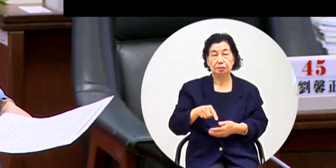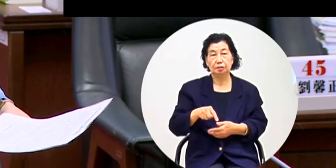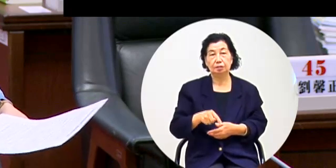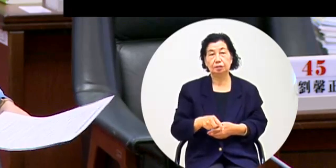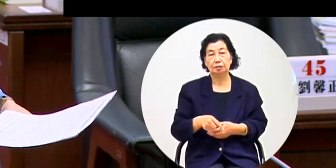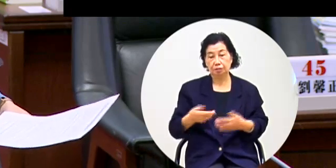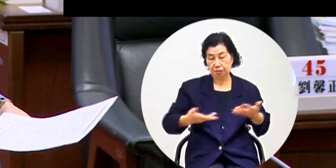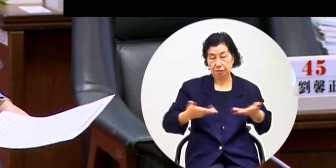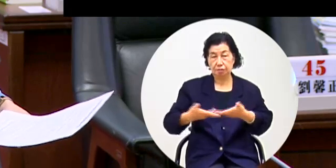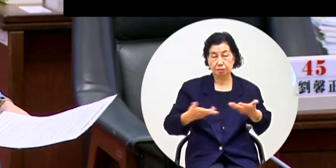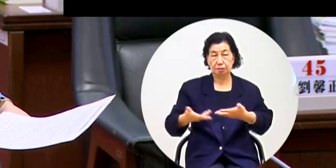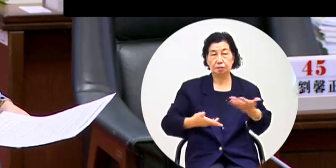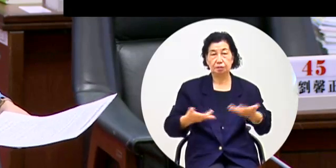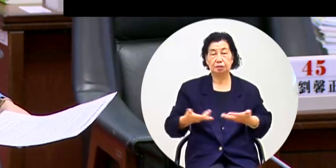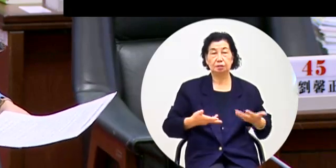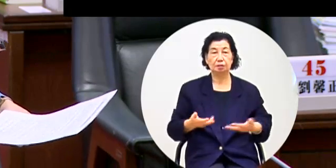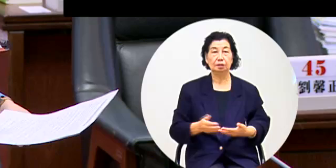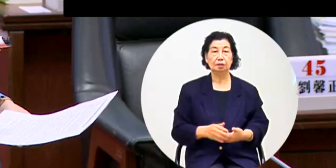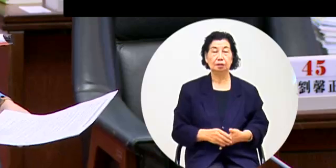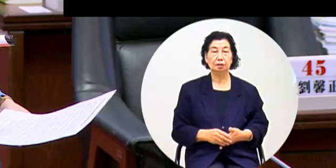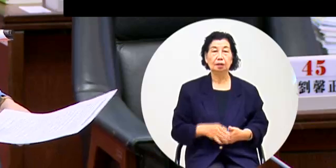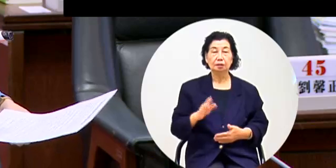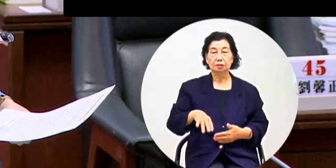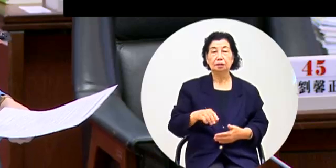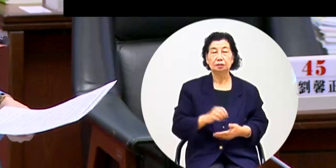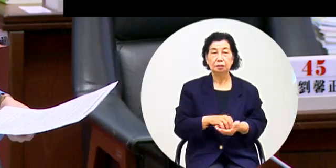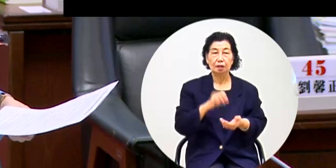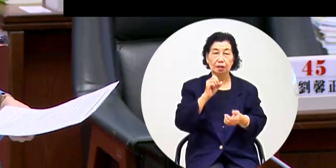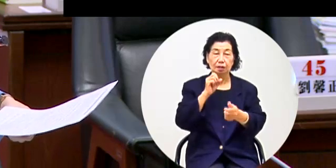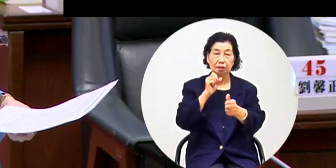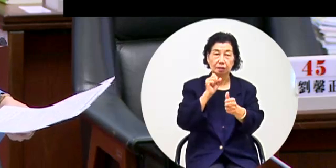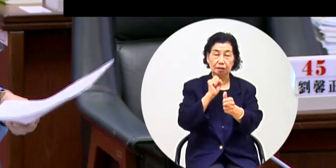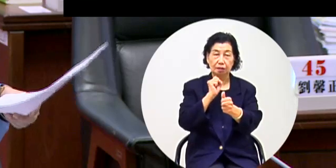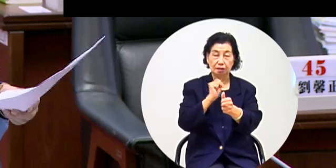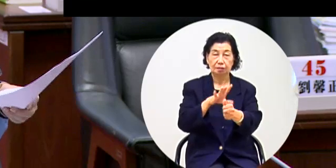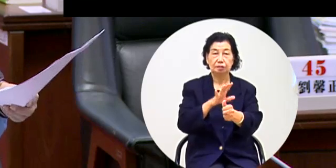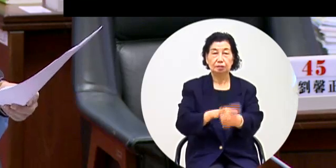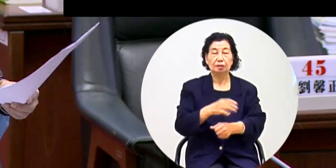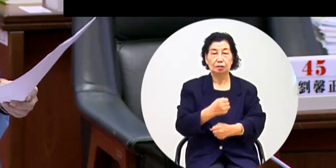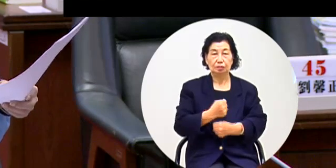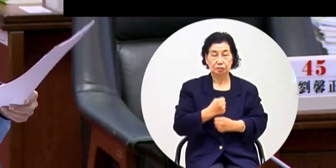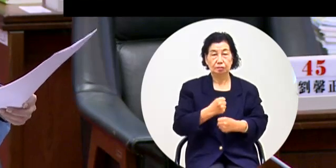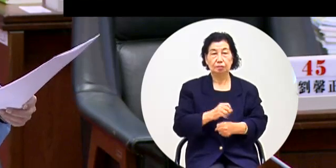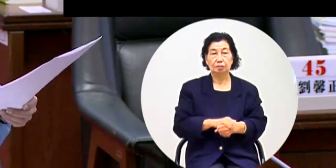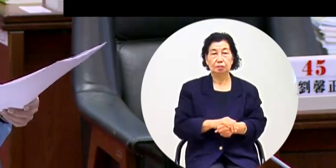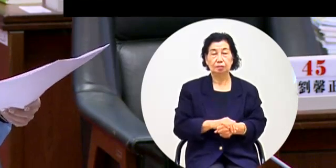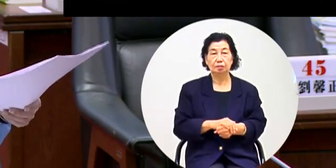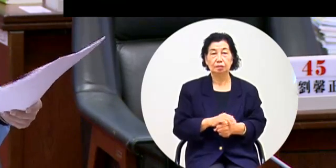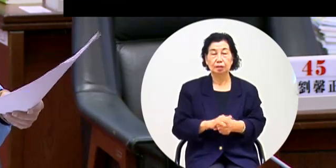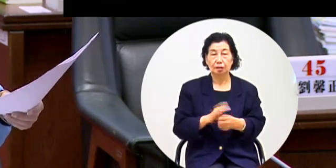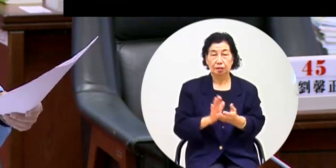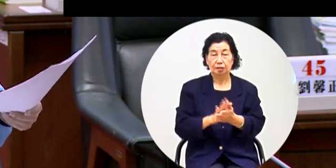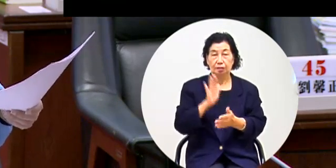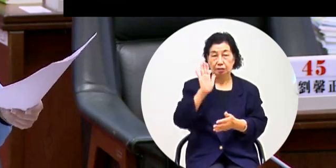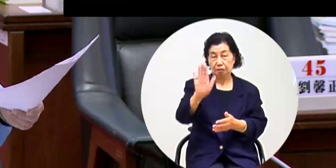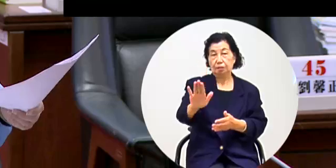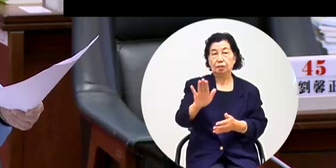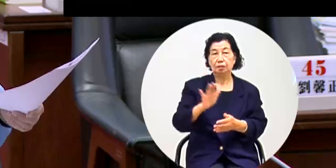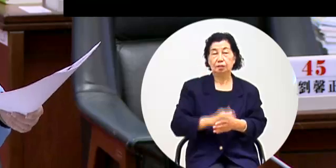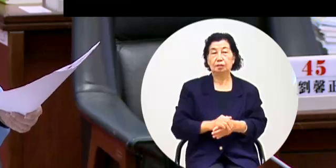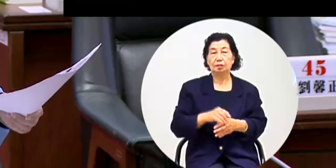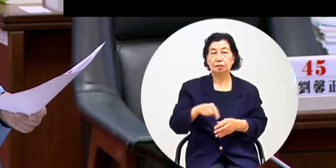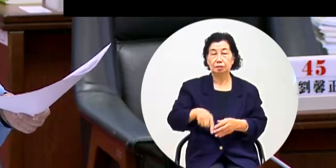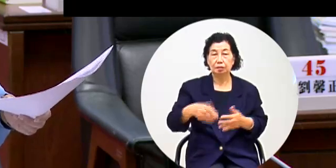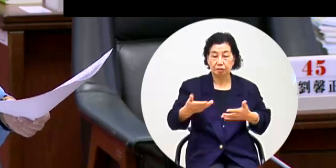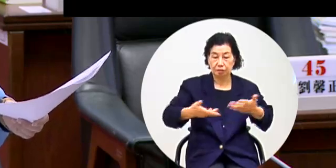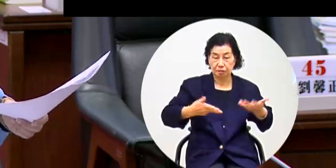做一下提醒啊，做一下提醒，希望就是说下面的事情我们能够好好的去做，不要也耽误了